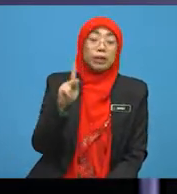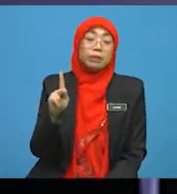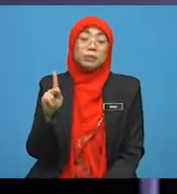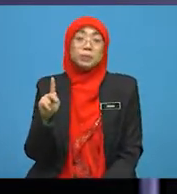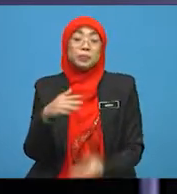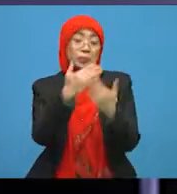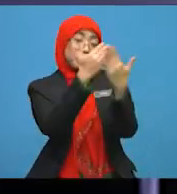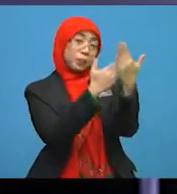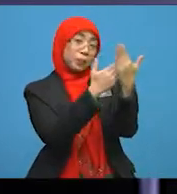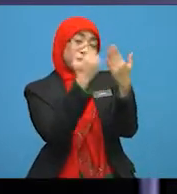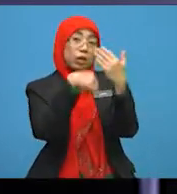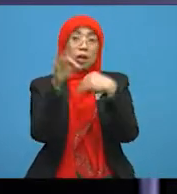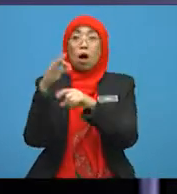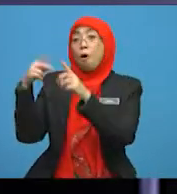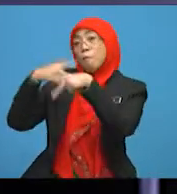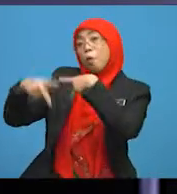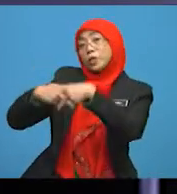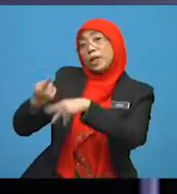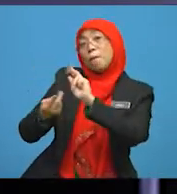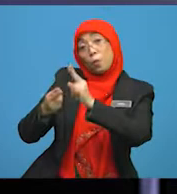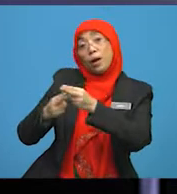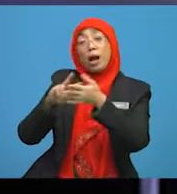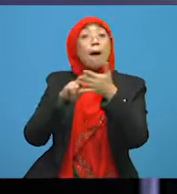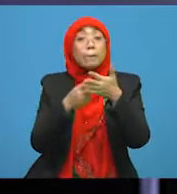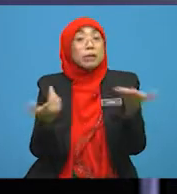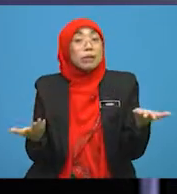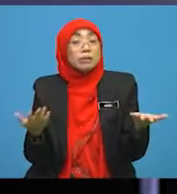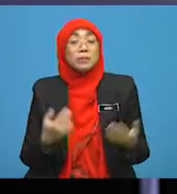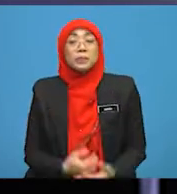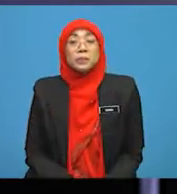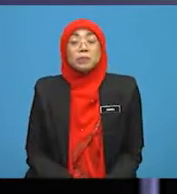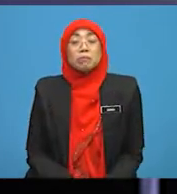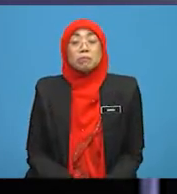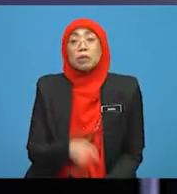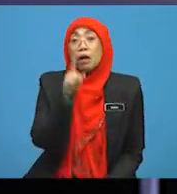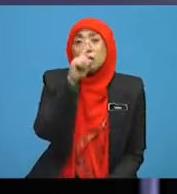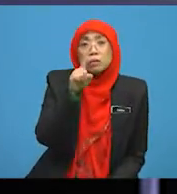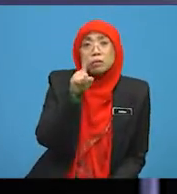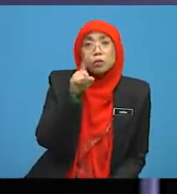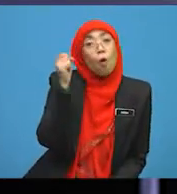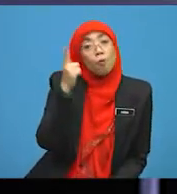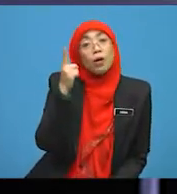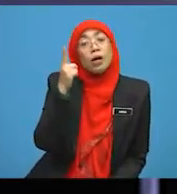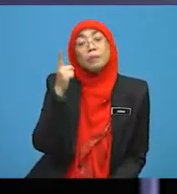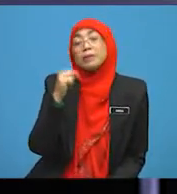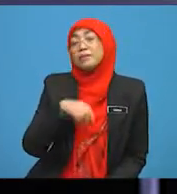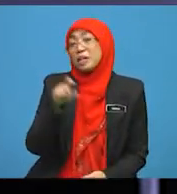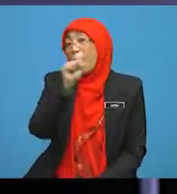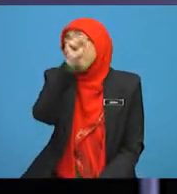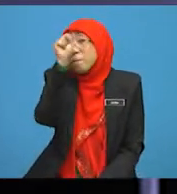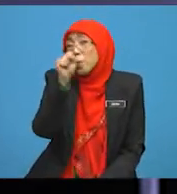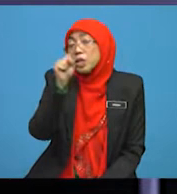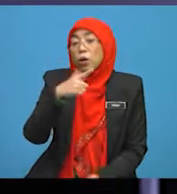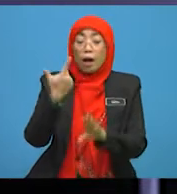leksikal dan subtajuk proses perubahan makna. Untuk menguji kefahaman para pelajar, mari